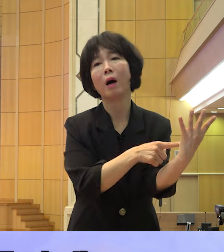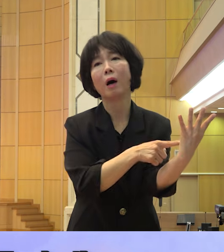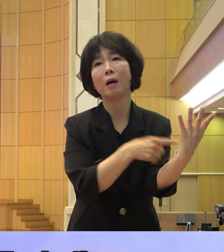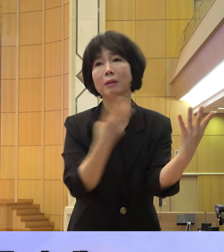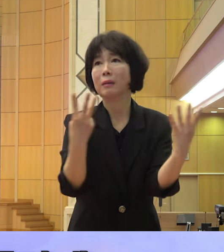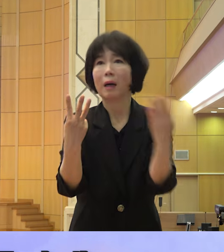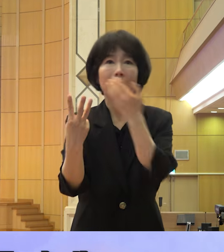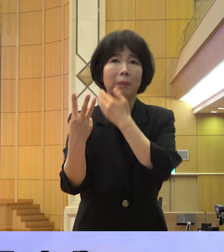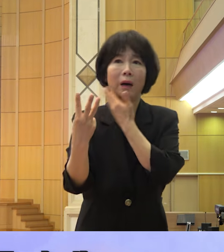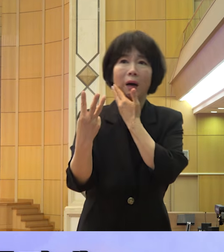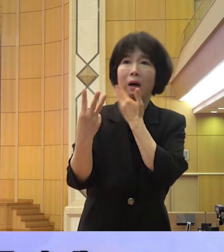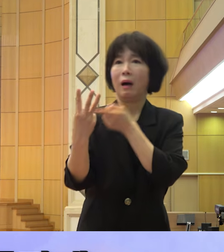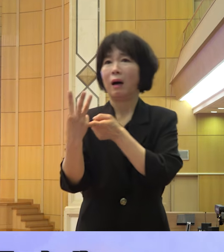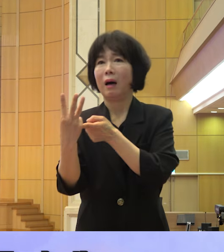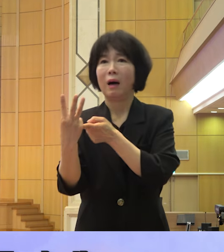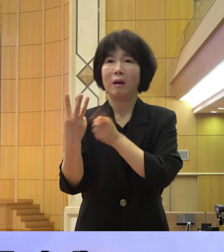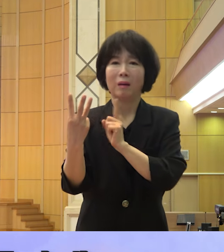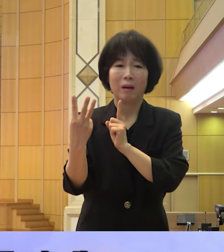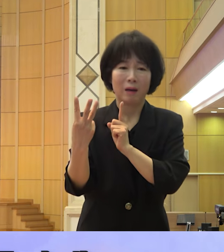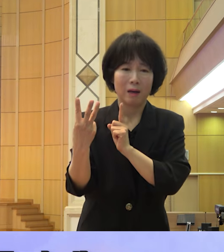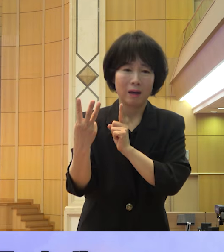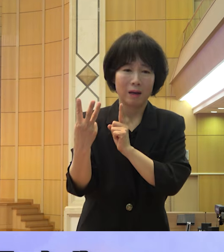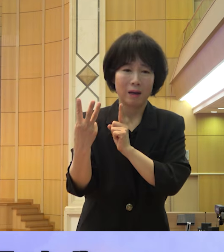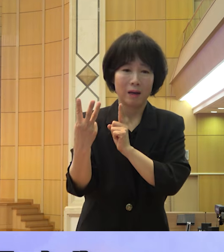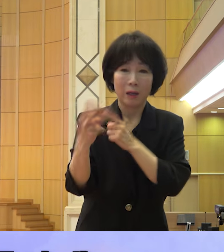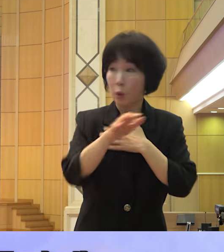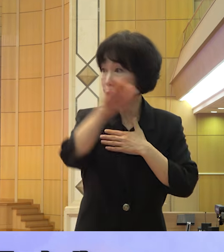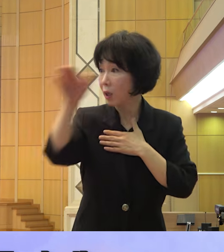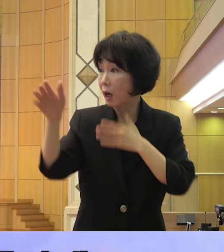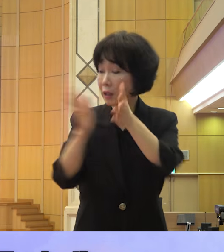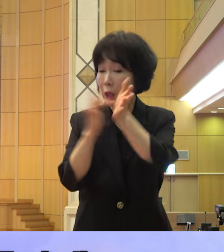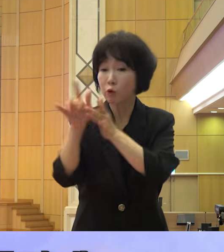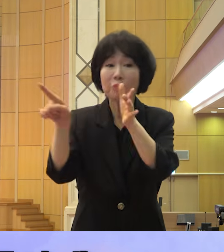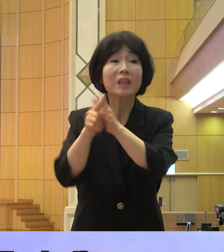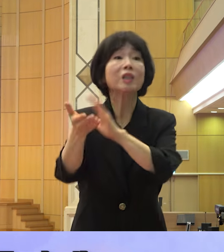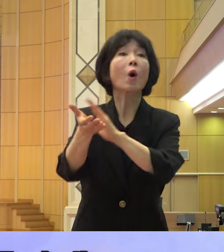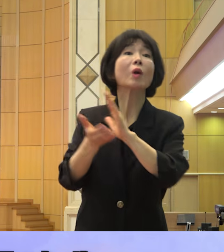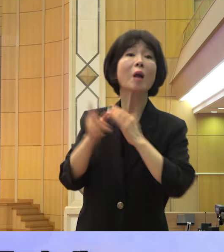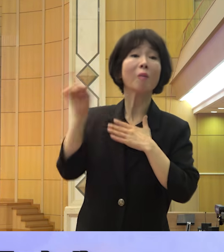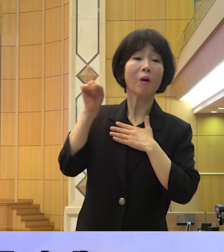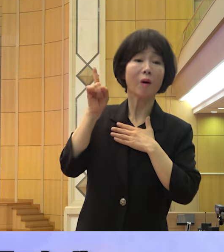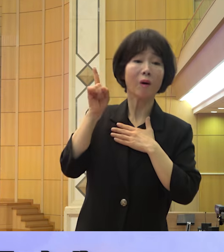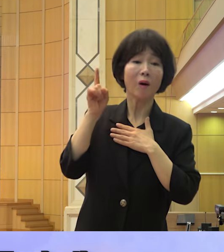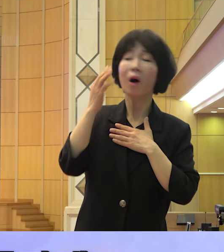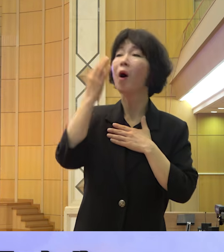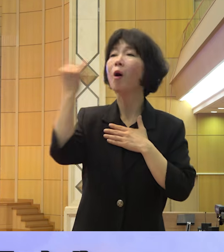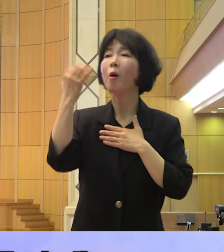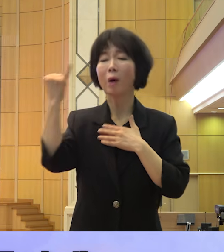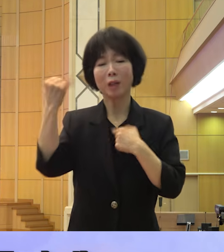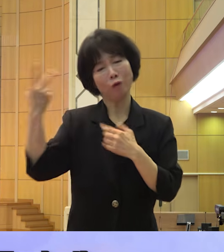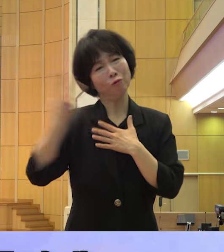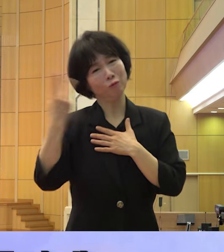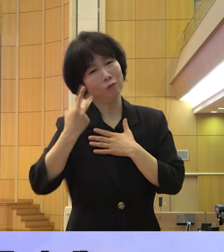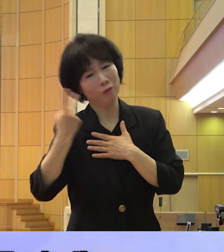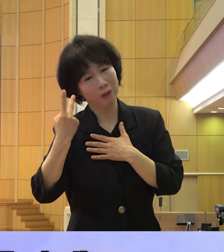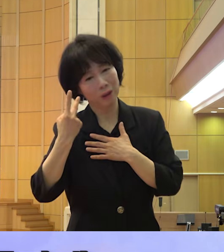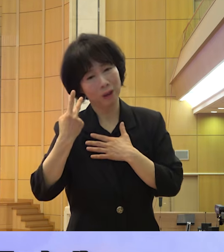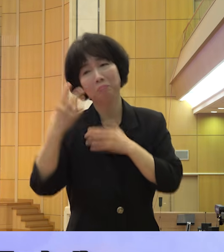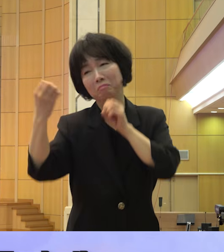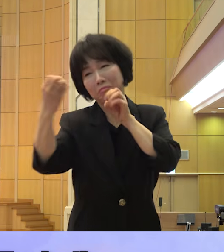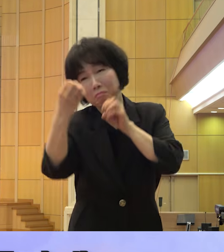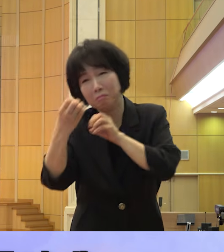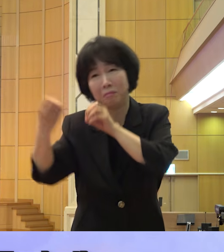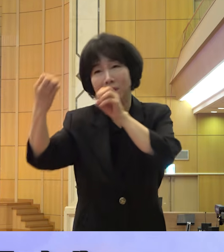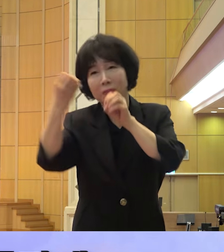우리 3명이 남았는데 우리는 예수 믿기 전에는 뭐라고 얘기했는지 아세요? 우리 형님이 나하고 참 늘 이런 말